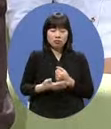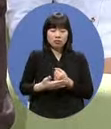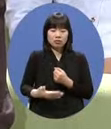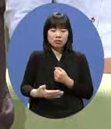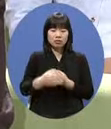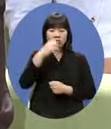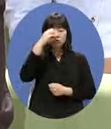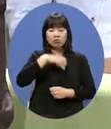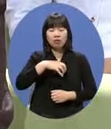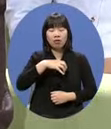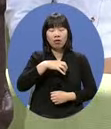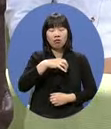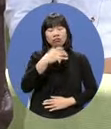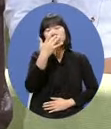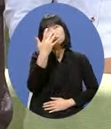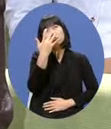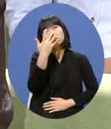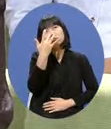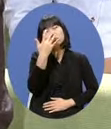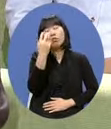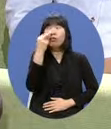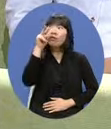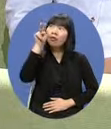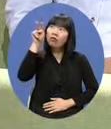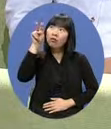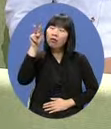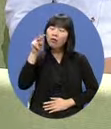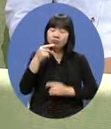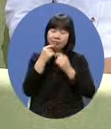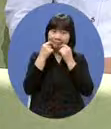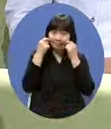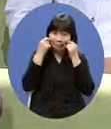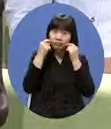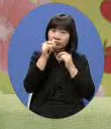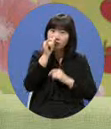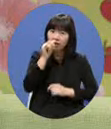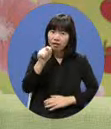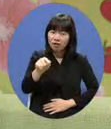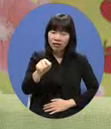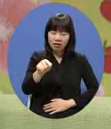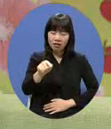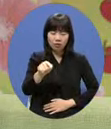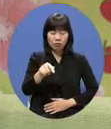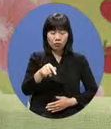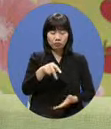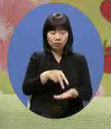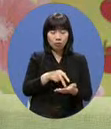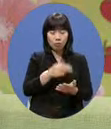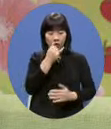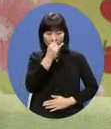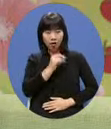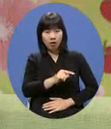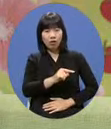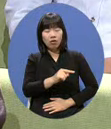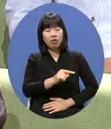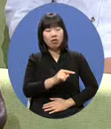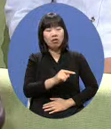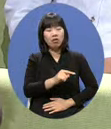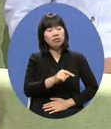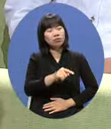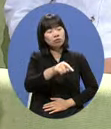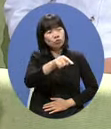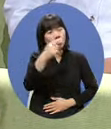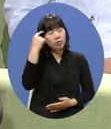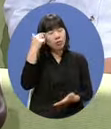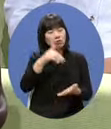이러고 있거나 아니면 이러고 쳐다보거나 희죽이 웃어요 뛸 수도 있는데 막 이렇게 하면 선생님이 어머 이게